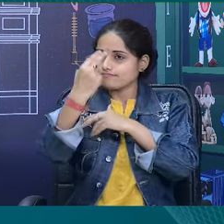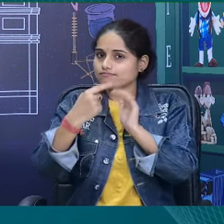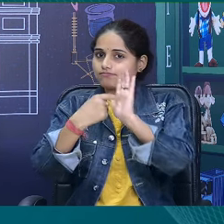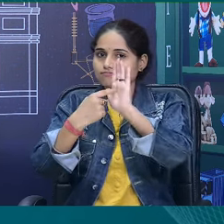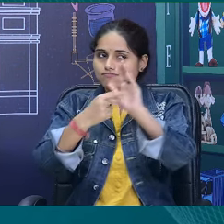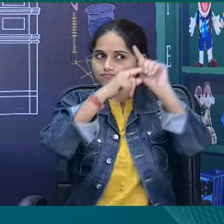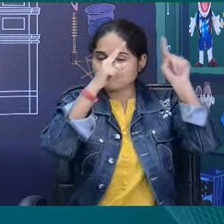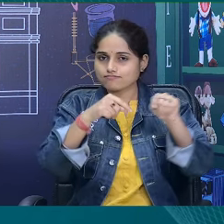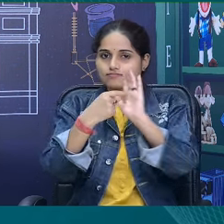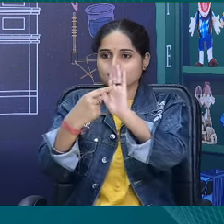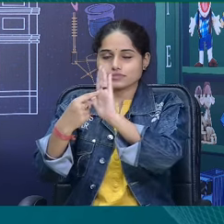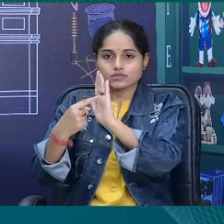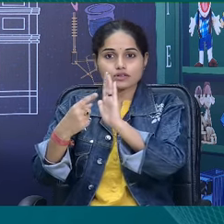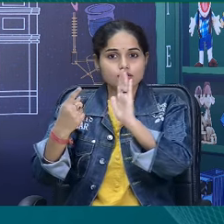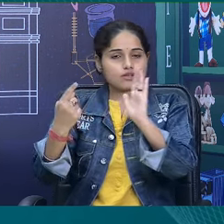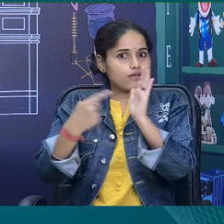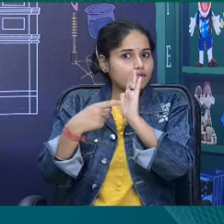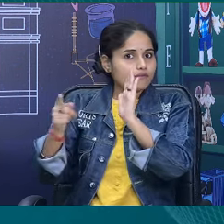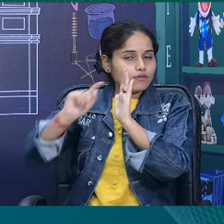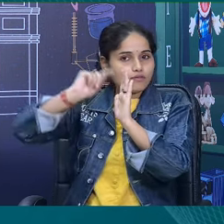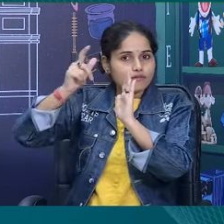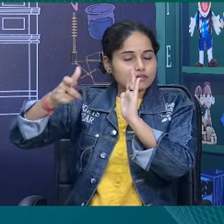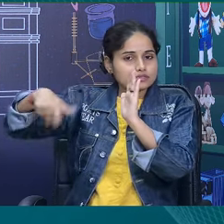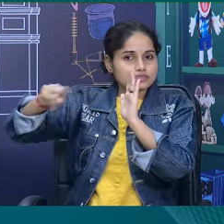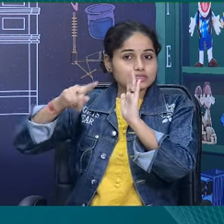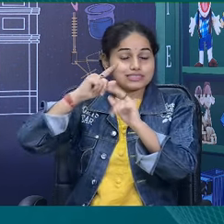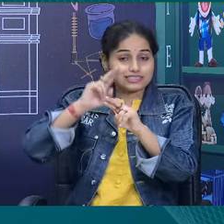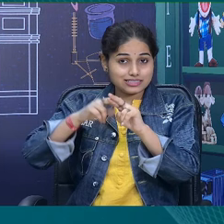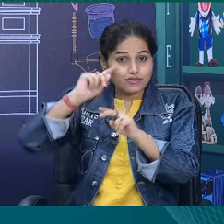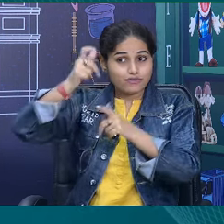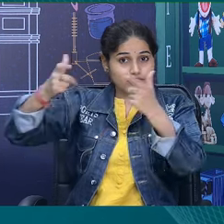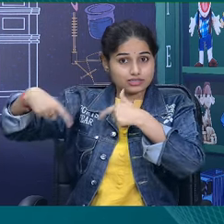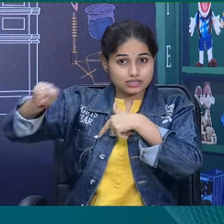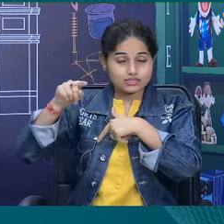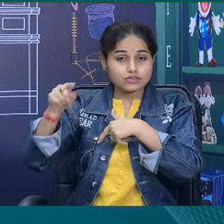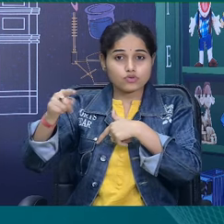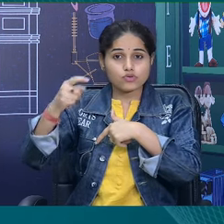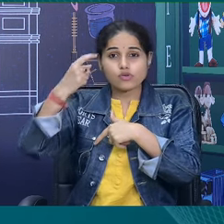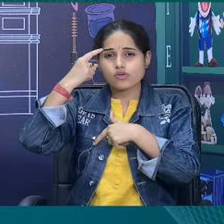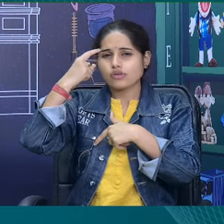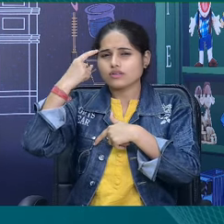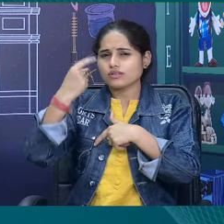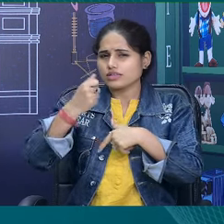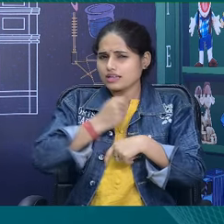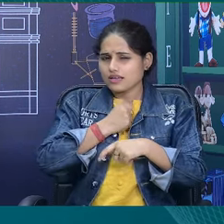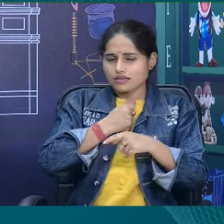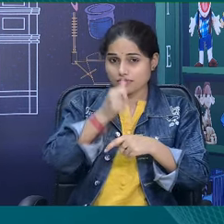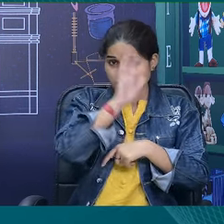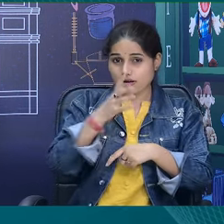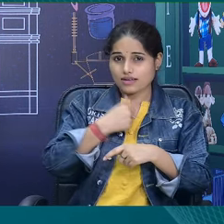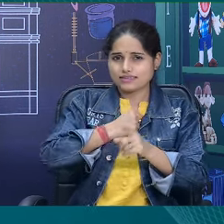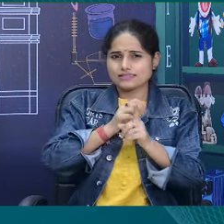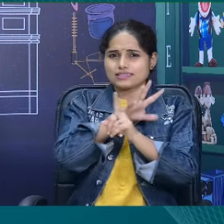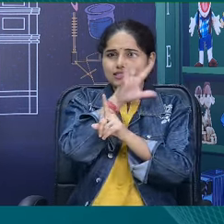कि अगर विदेशी लोग हमारी जो कला है या हमारी जो संस्कृति है उसको कला के